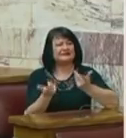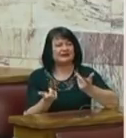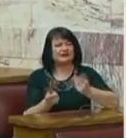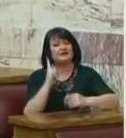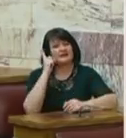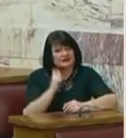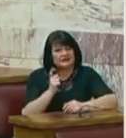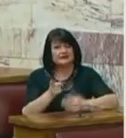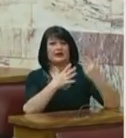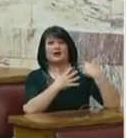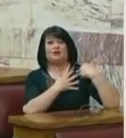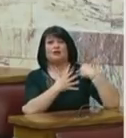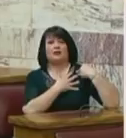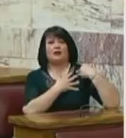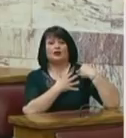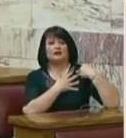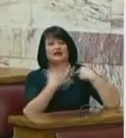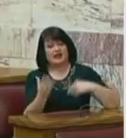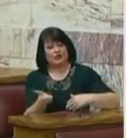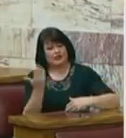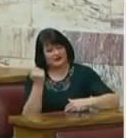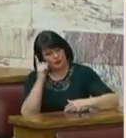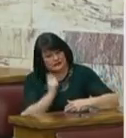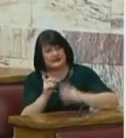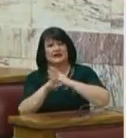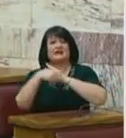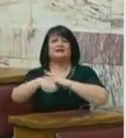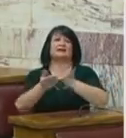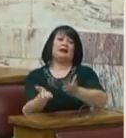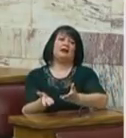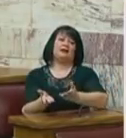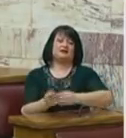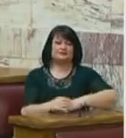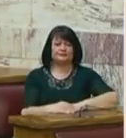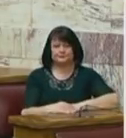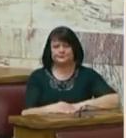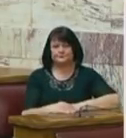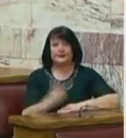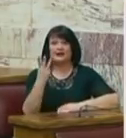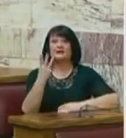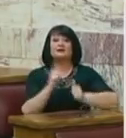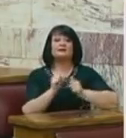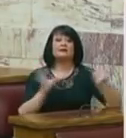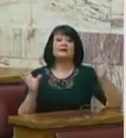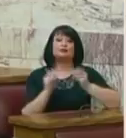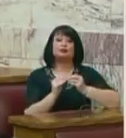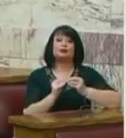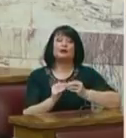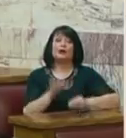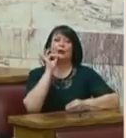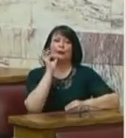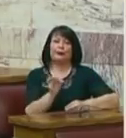έχει αρμοδιότητα και γιατί δεν έχει αρμοδιότητα. Τι έχει συμβεί τρεις μήνες? Το απόλυτο